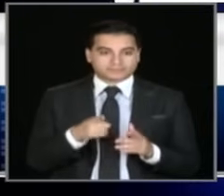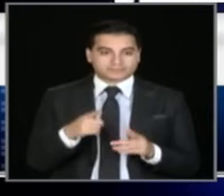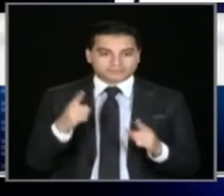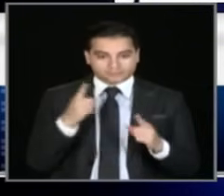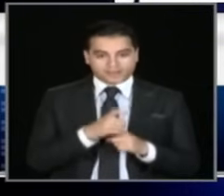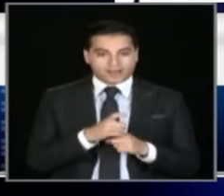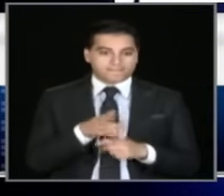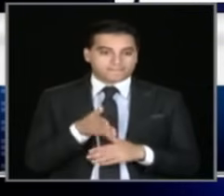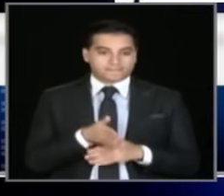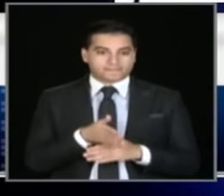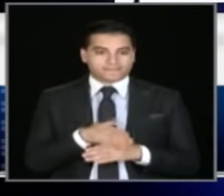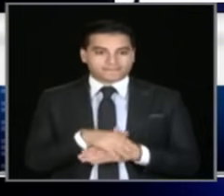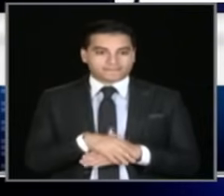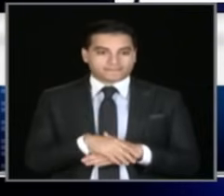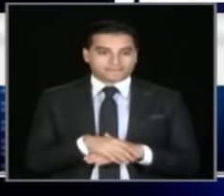اتزنقت.